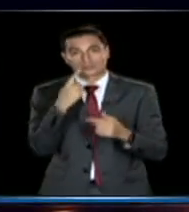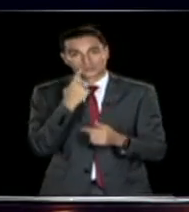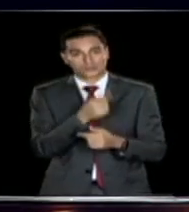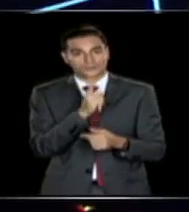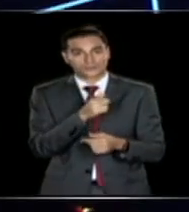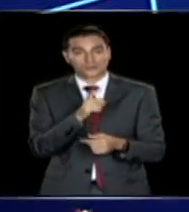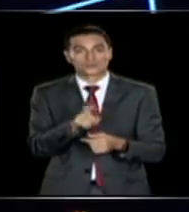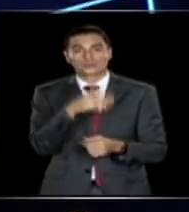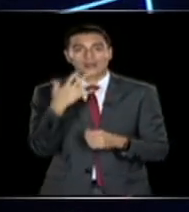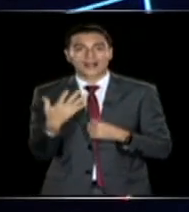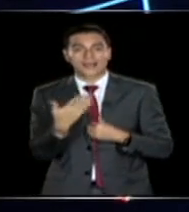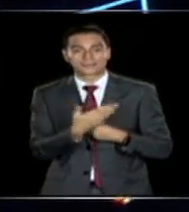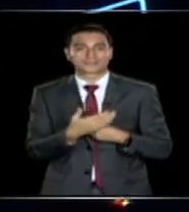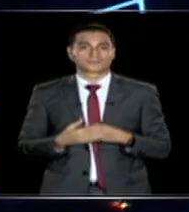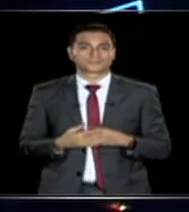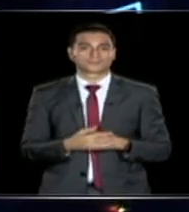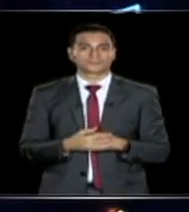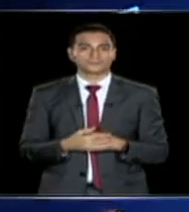سؤال خامس،